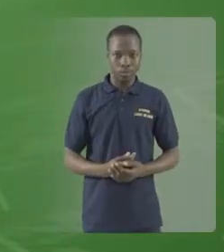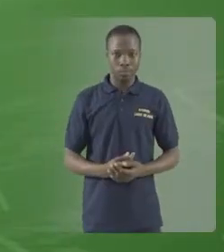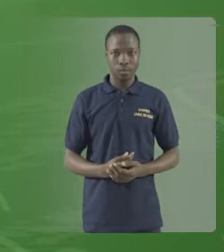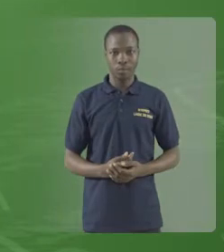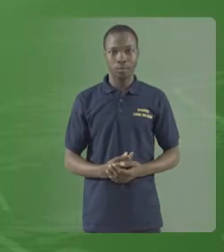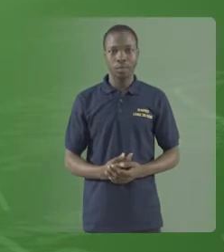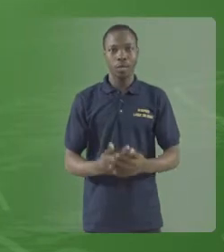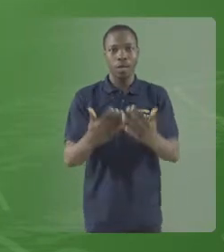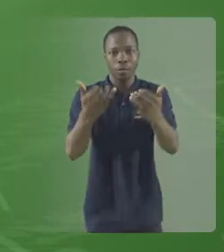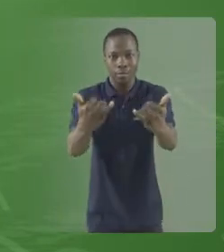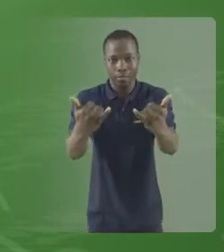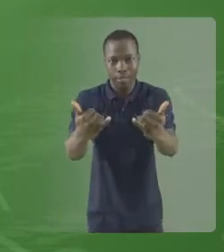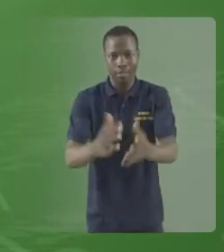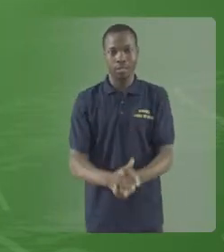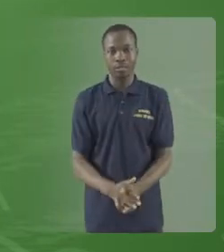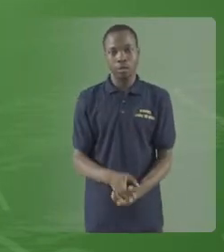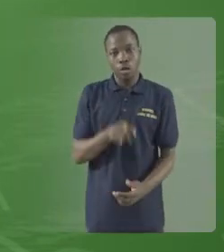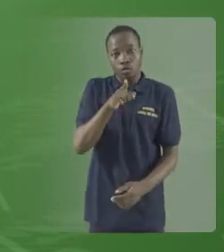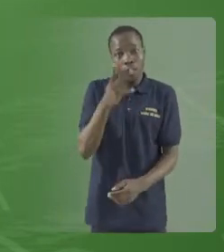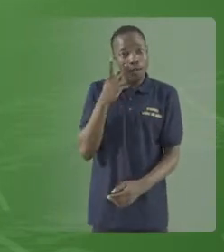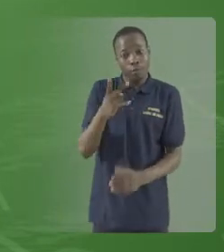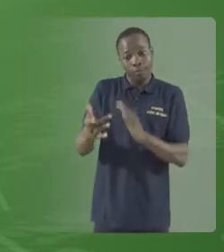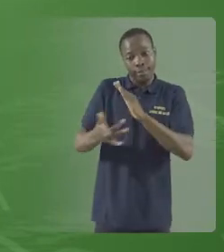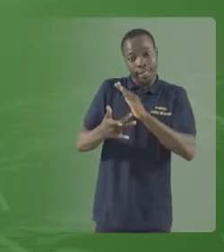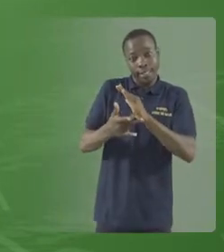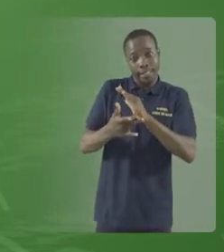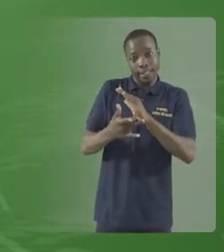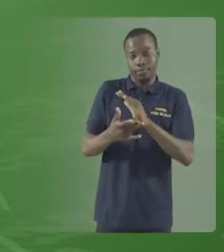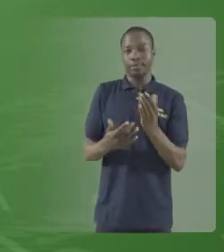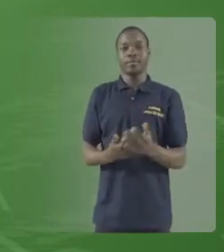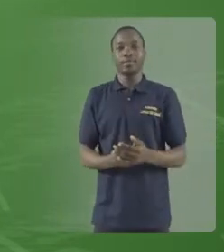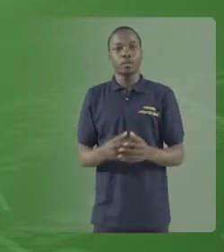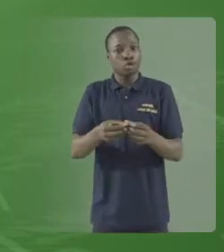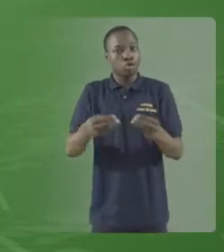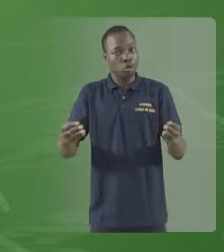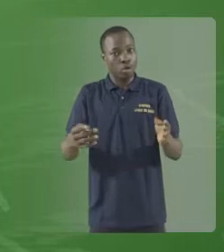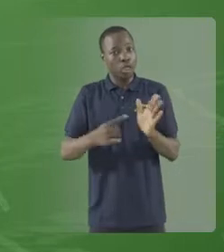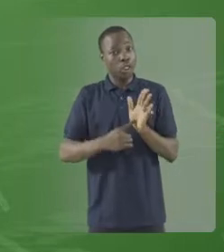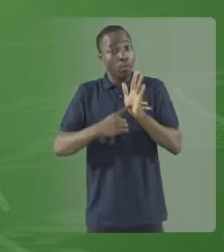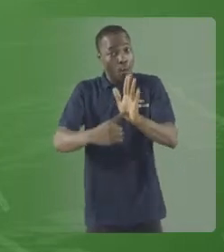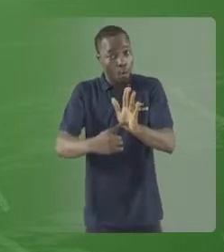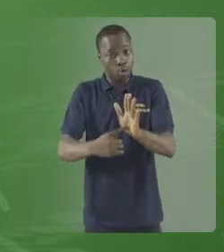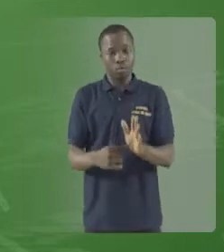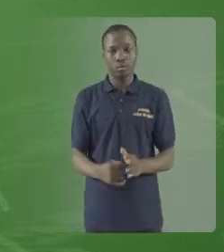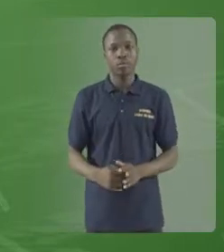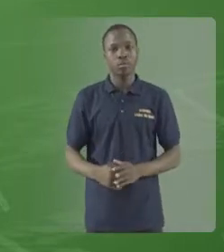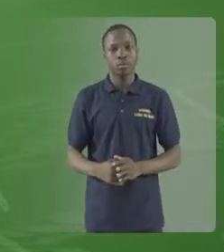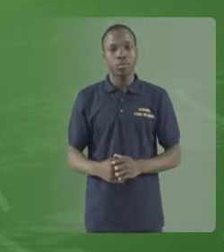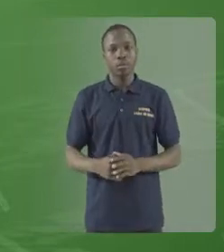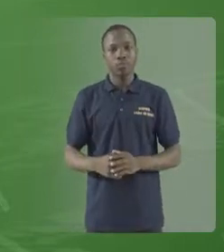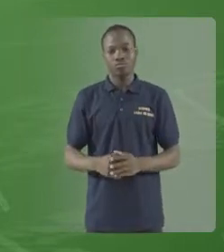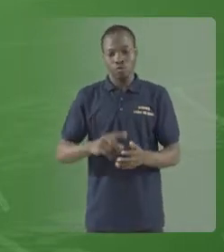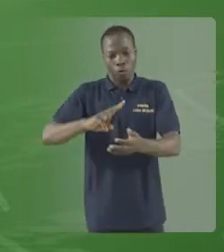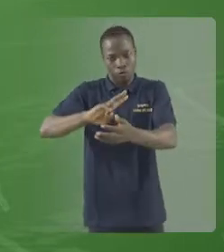par rapport à ces trois premières techniques qui mettent en évidence la présence de